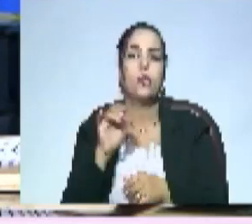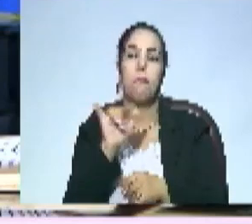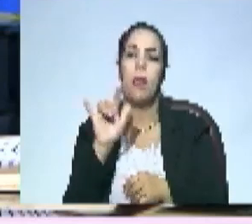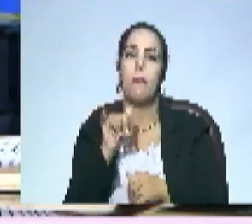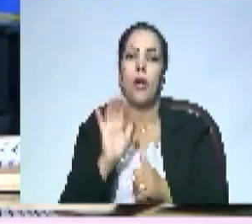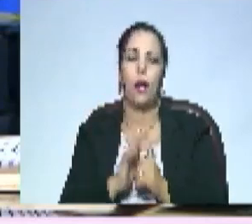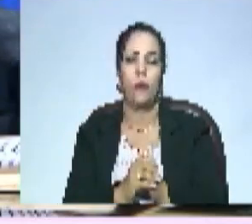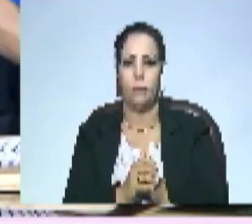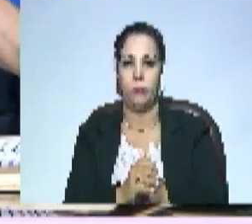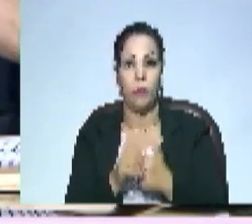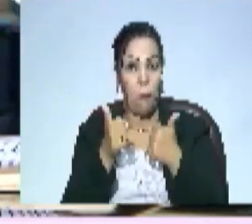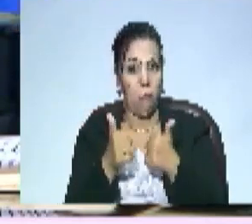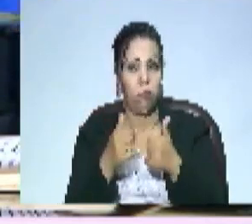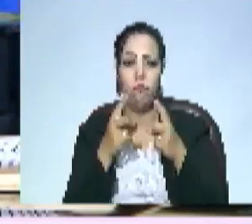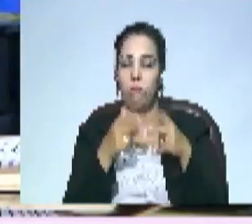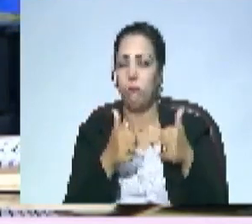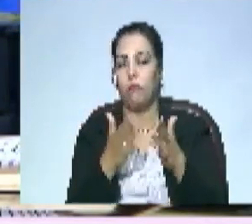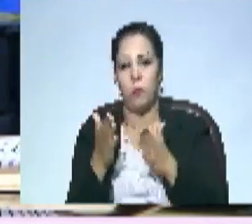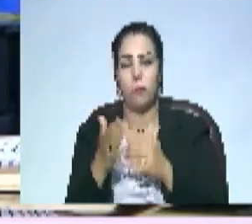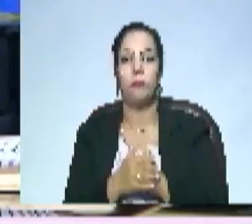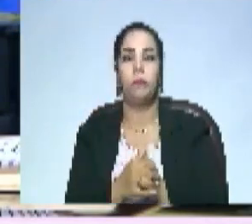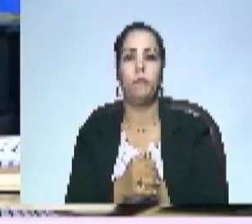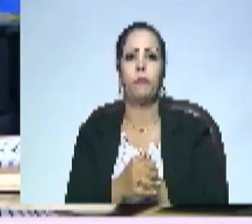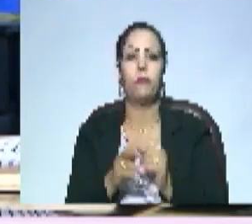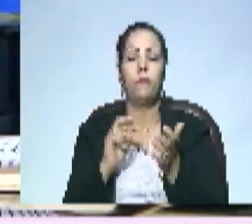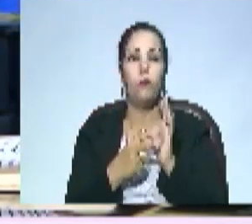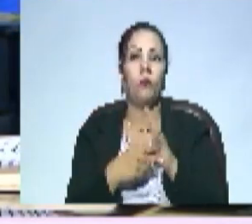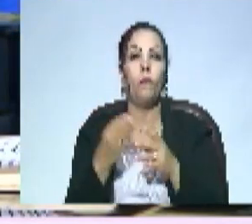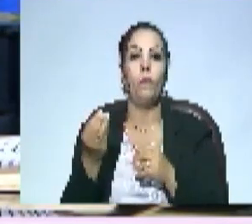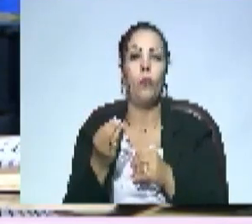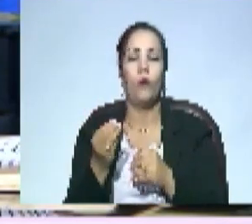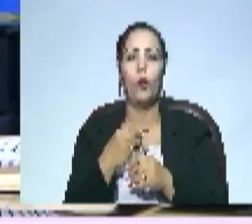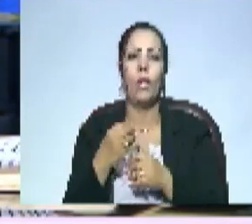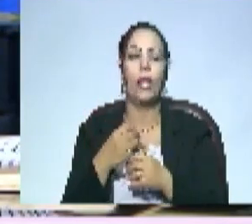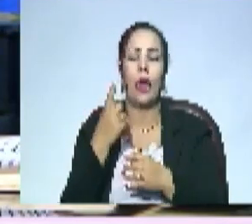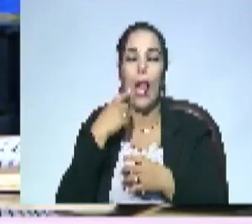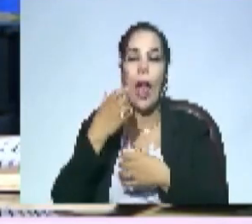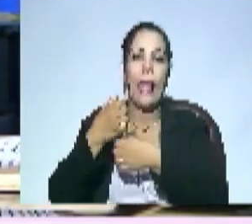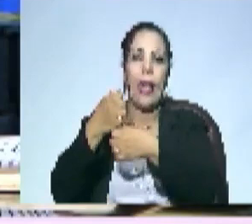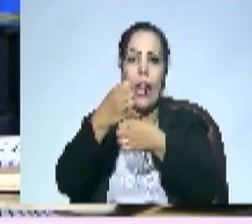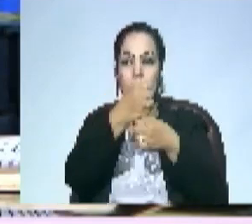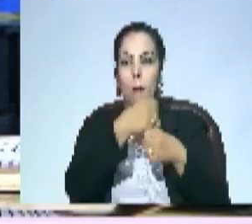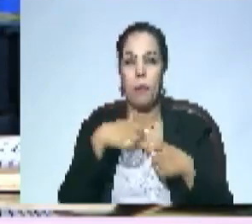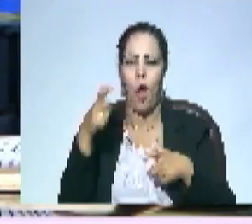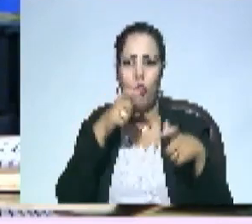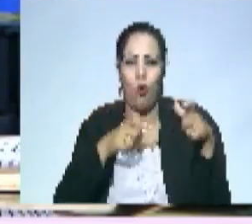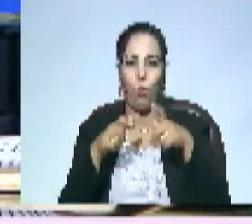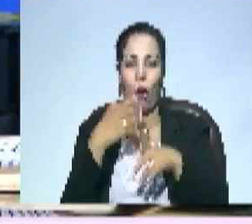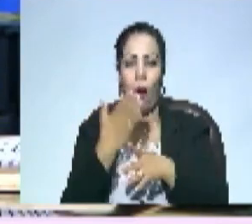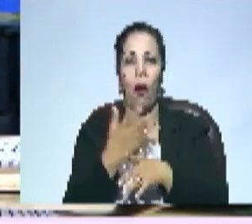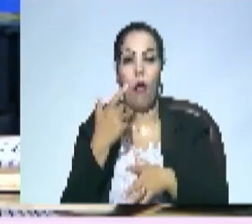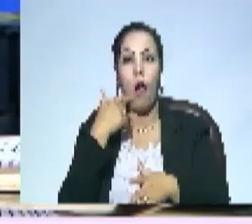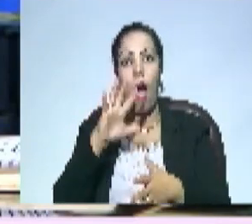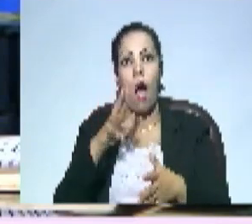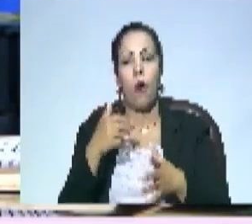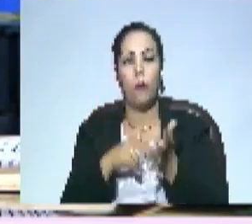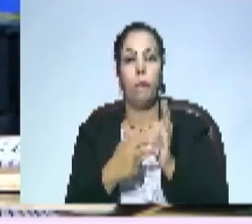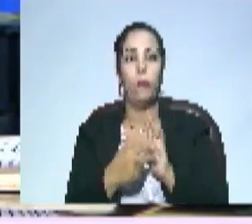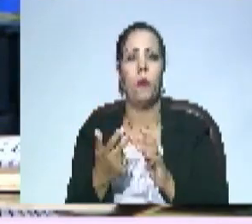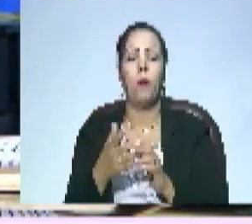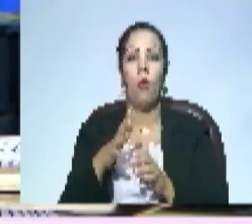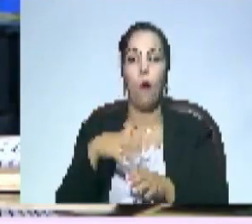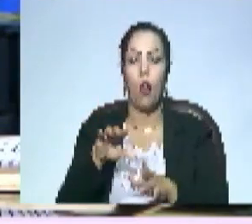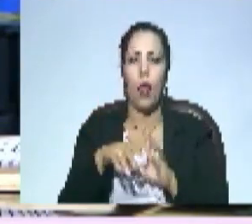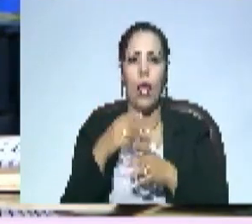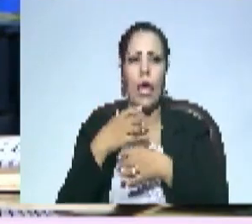حلو كده جميل هناخد عليها شويه كريم شانتيه من ده اهو هناخد كده كل